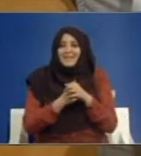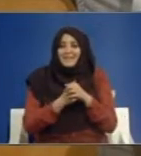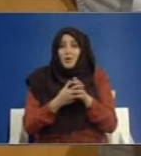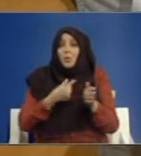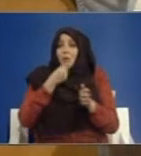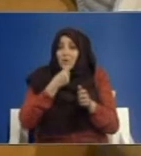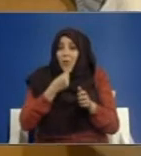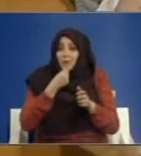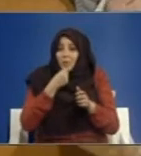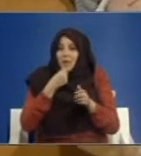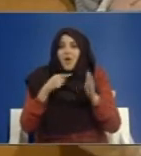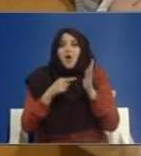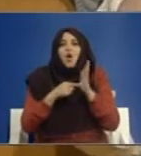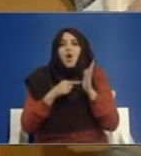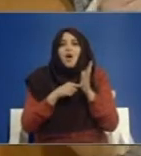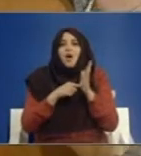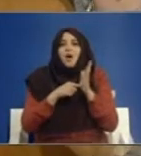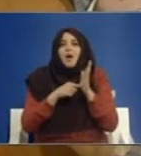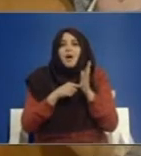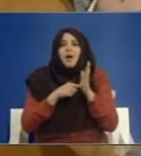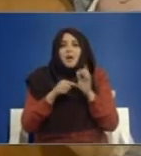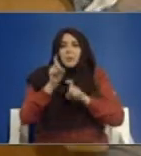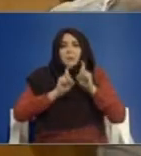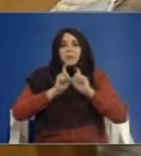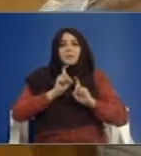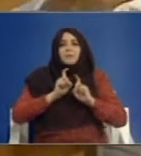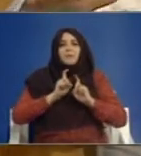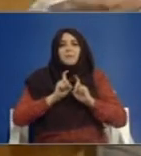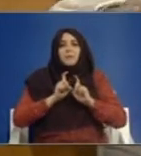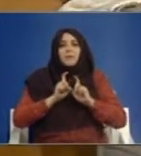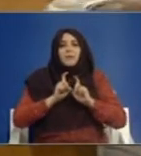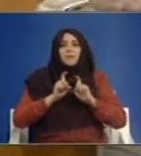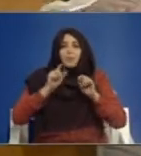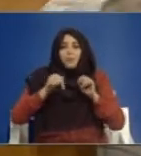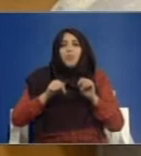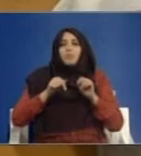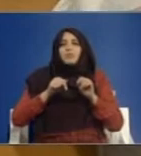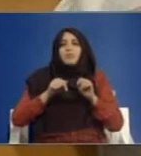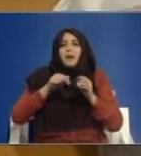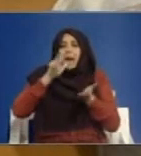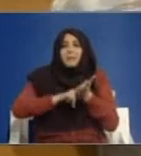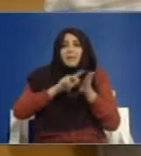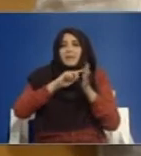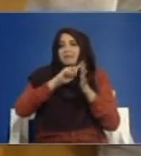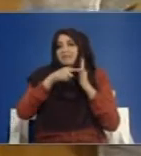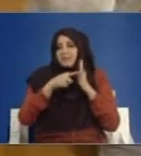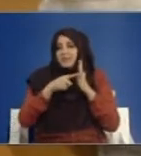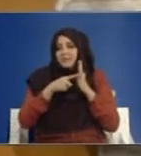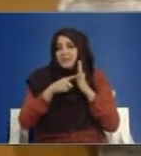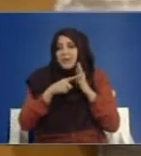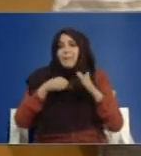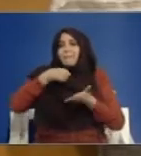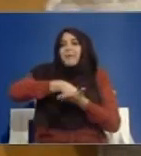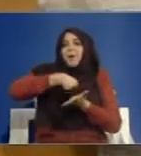اغتنم الفرص. وإذا أدبرت ألزمها بالفرائض، الخط